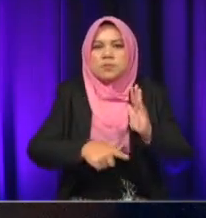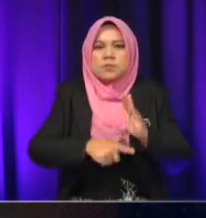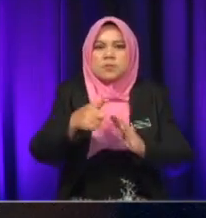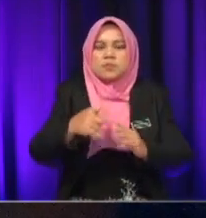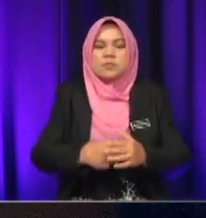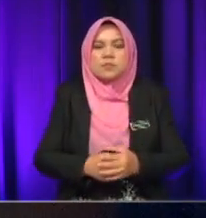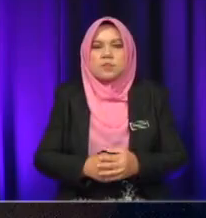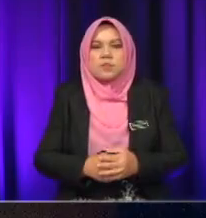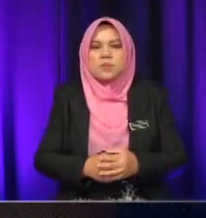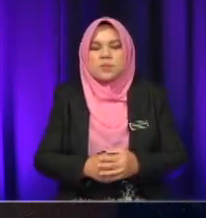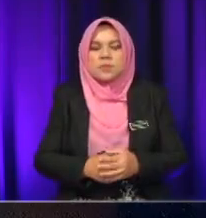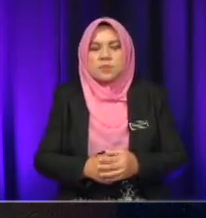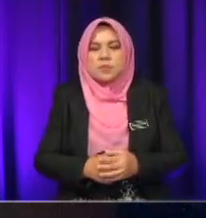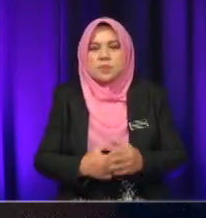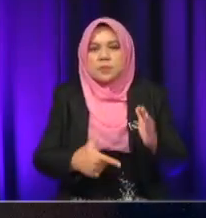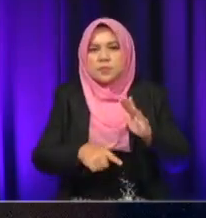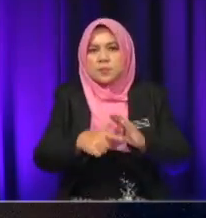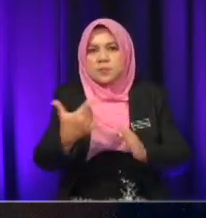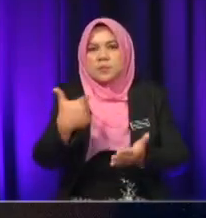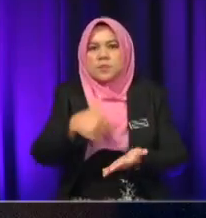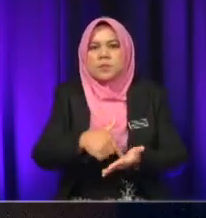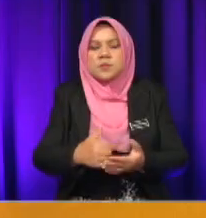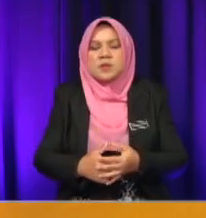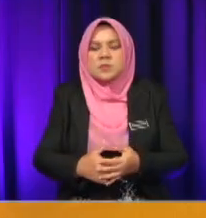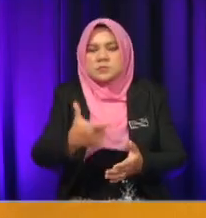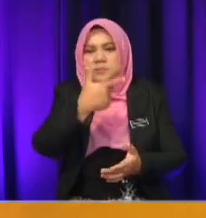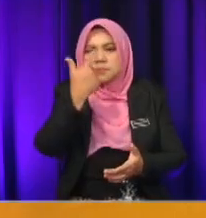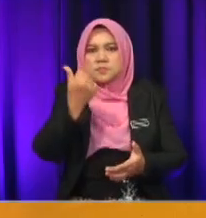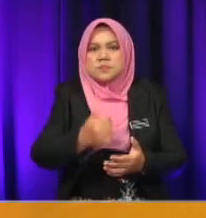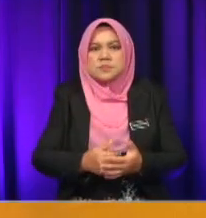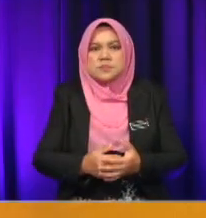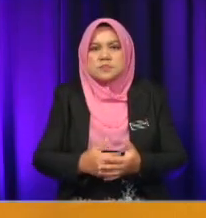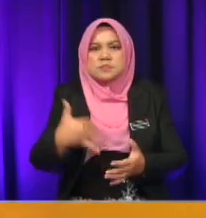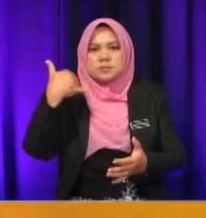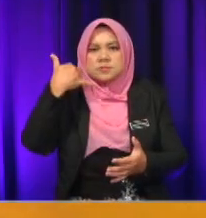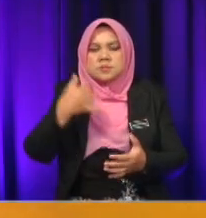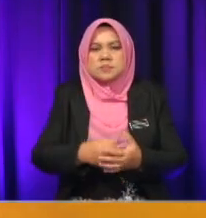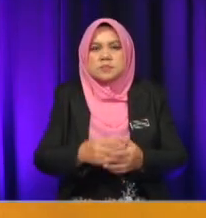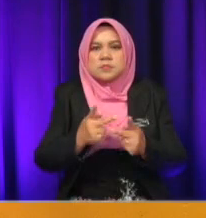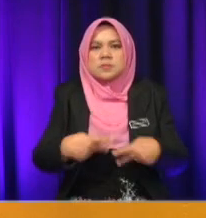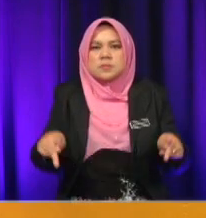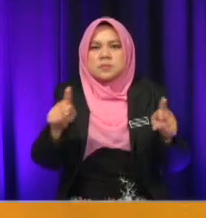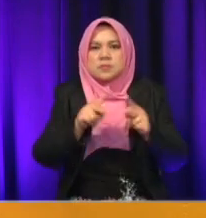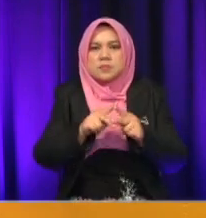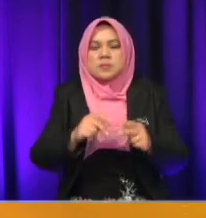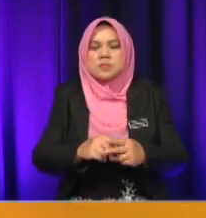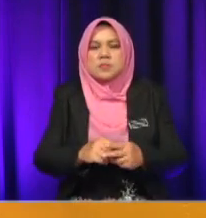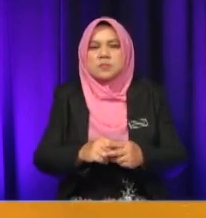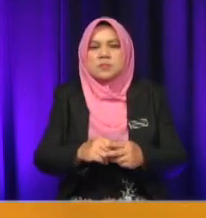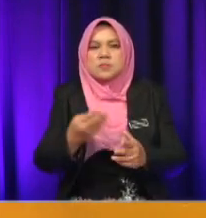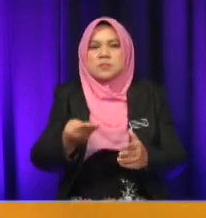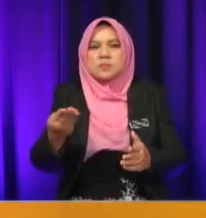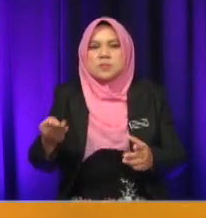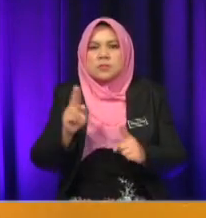canggih. Makin cerewet. Ha, makin cerewet sebab macam Syafiqah kata telefon kan, keperluan. Ya. Ha, barang